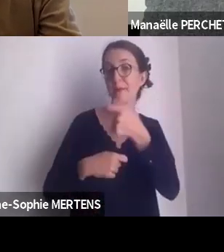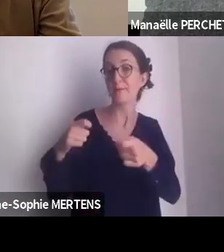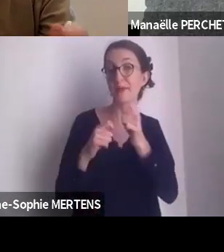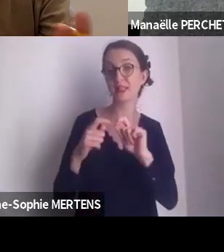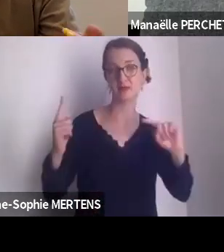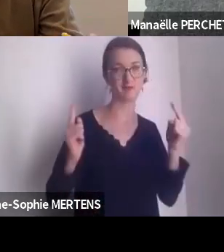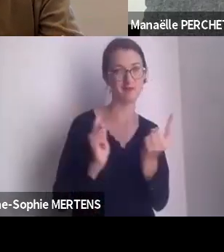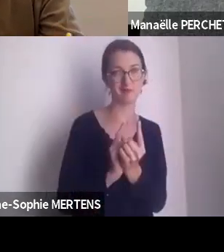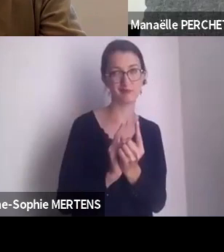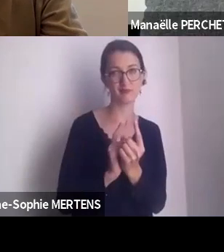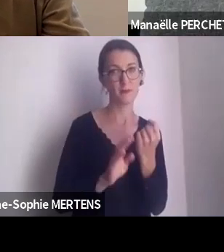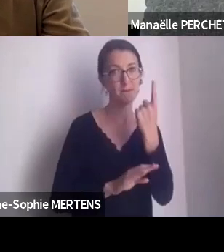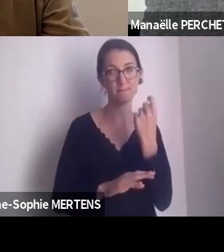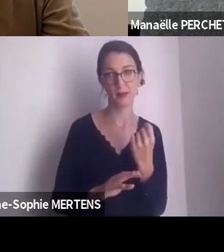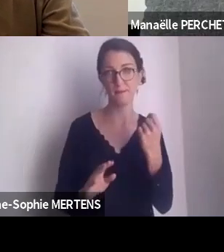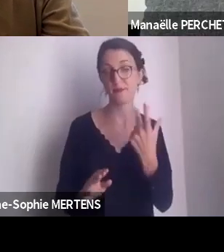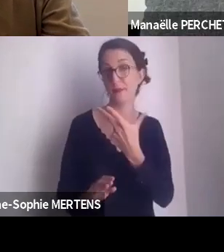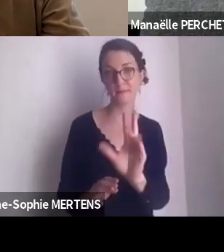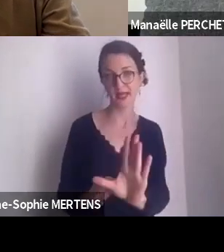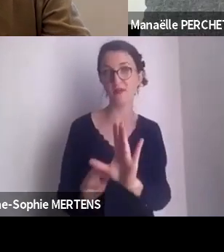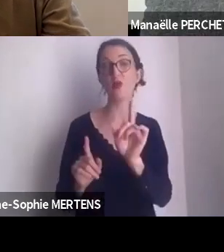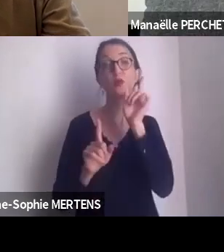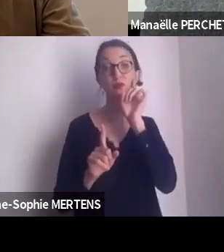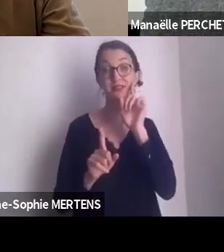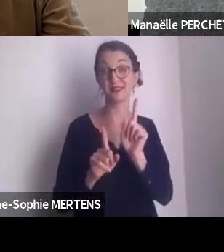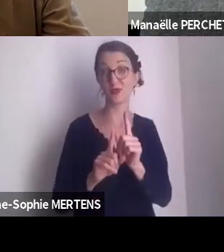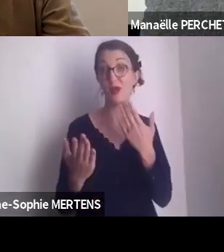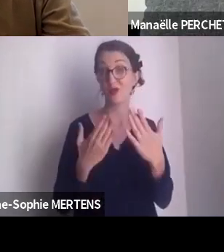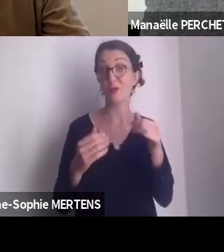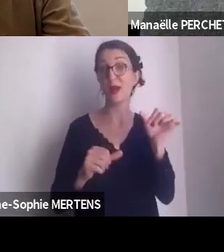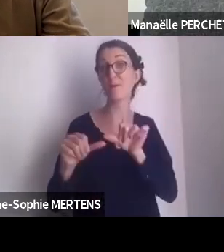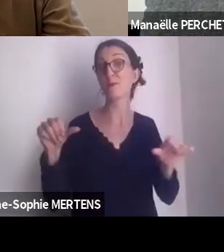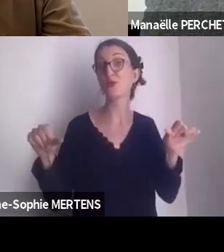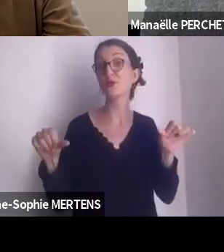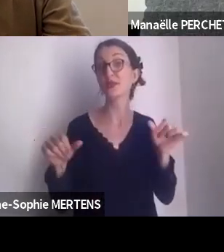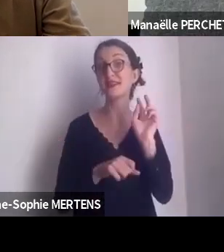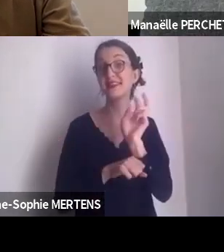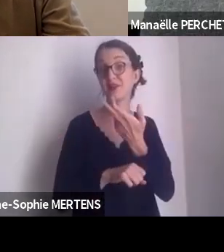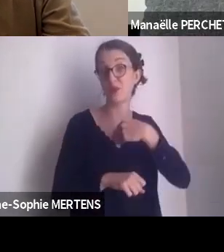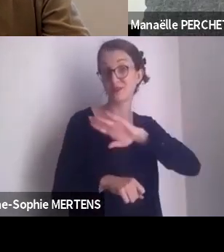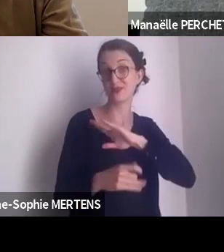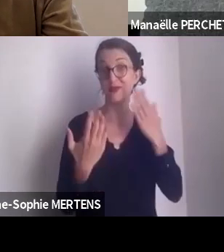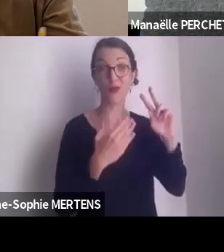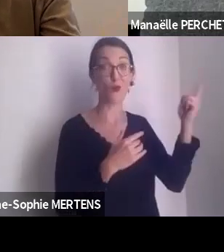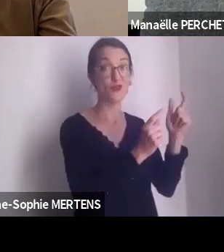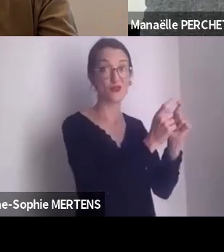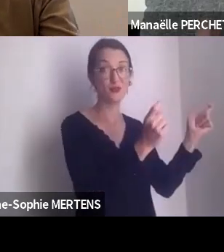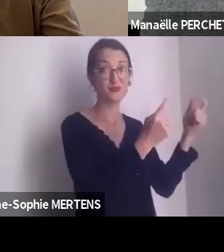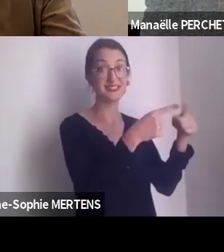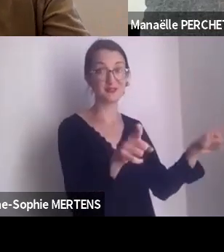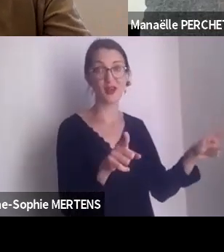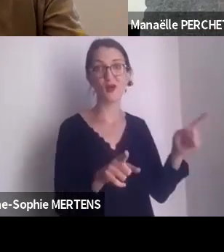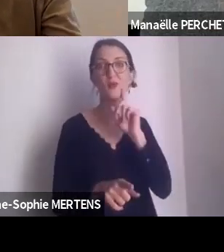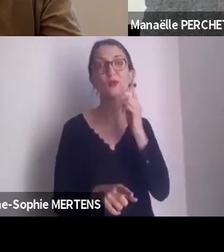un peu éco-responsables, entre guillemets, étaient un peu différents de ce que proposaient les autres entreprises. Puisque aujourd'hui, on a vu du plexi